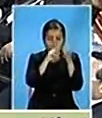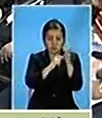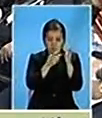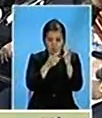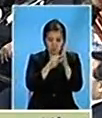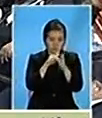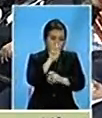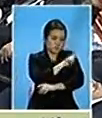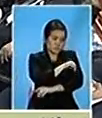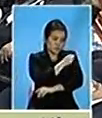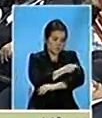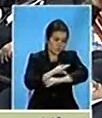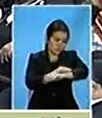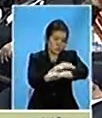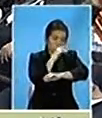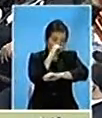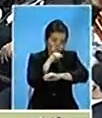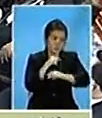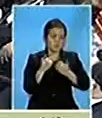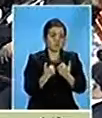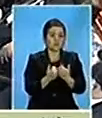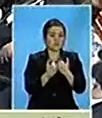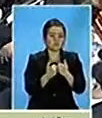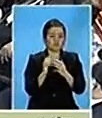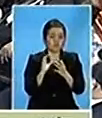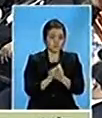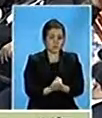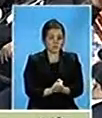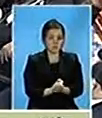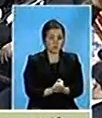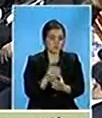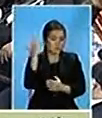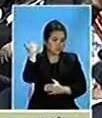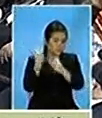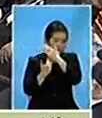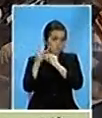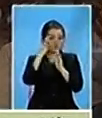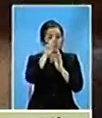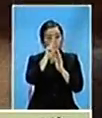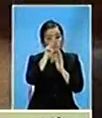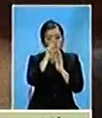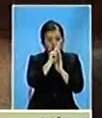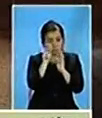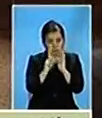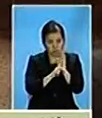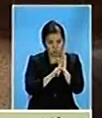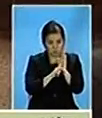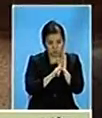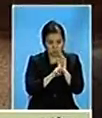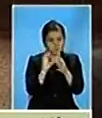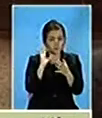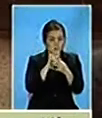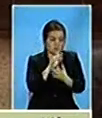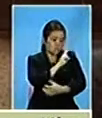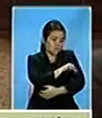แพทย์แผนไทยนั้นเดิมคำจำกัดความในร่างเดิมนั้นให้อ้างคำจำกัดความการแพทย์แผน